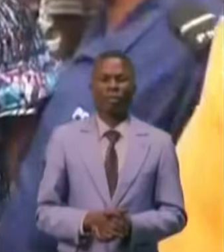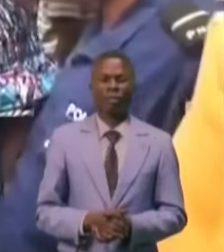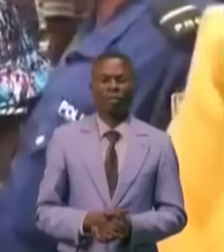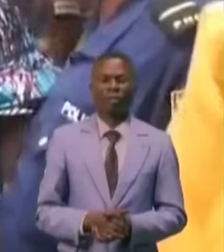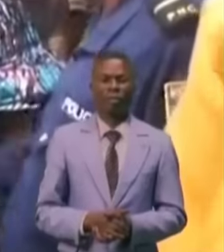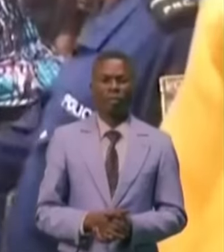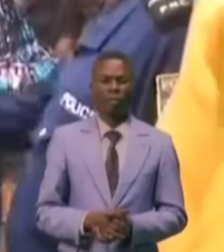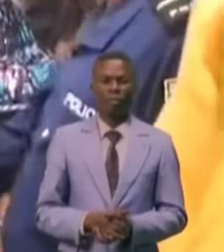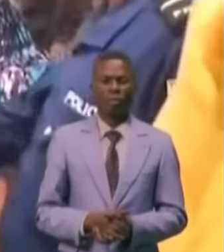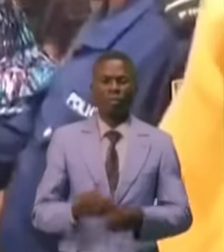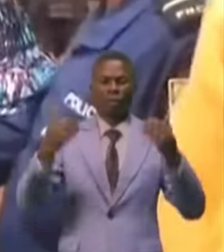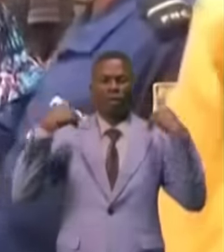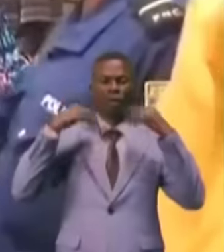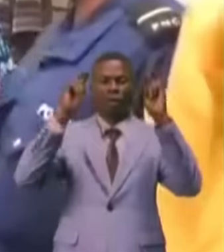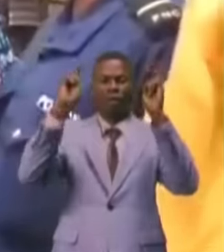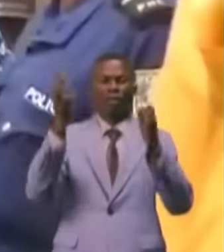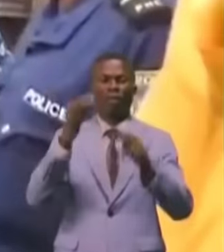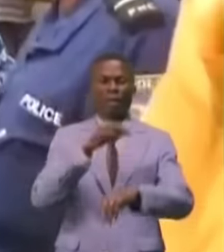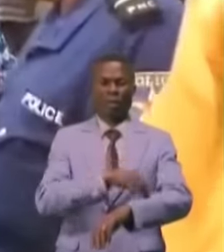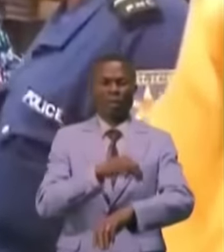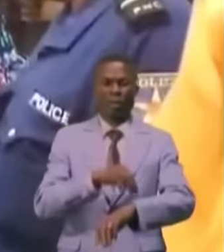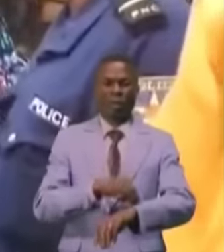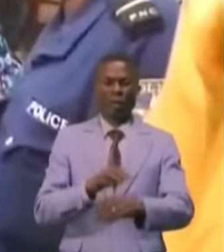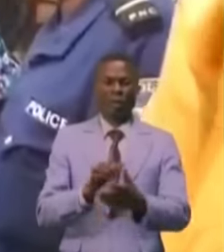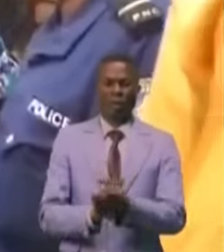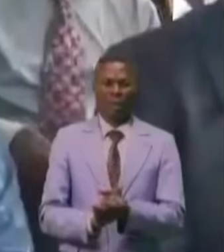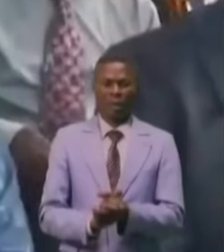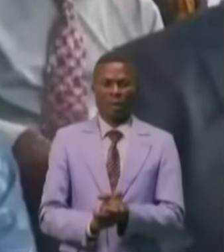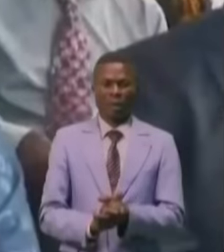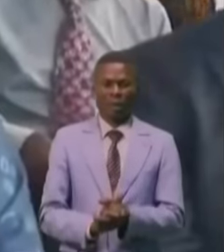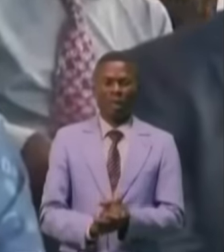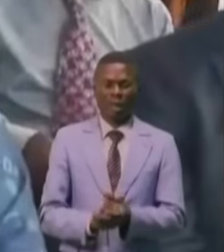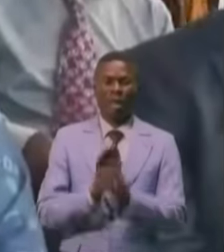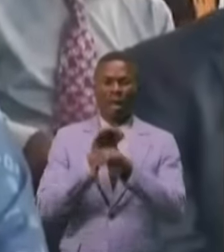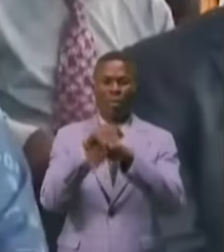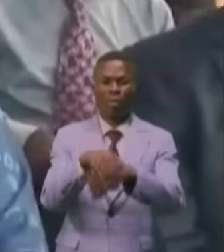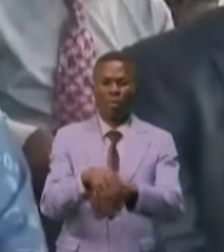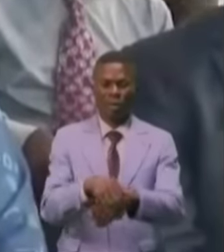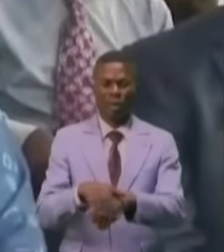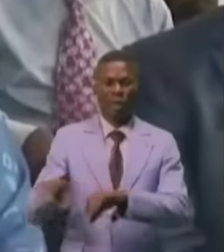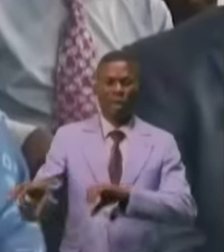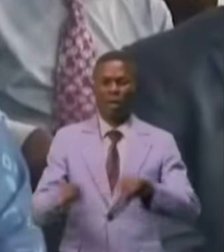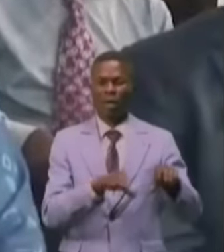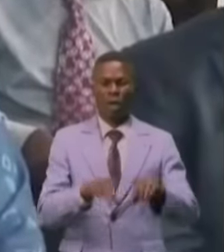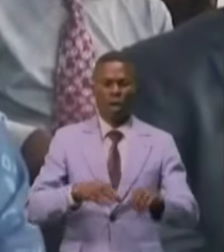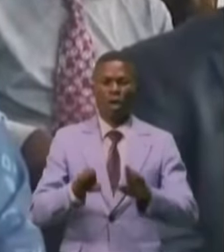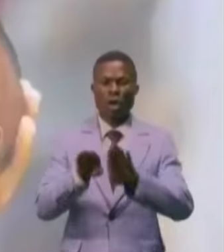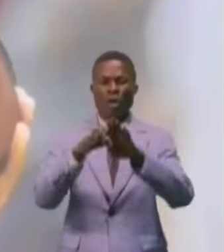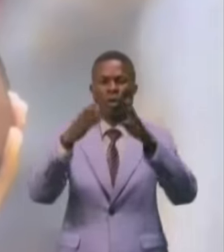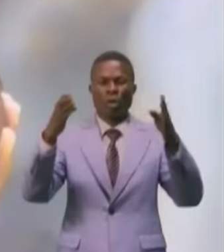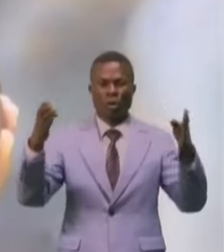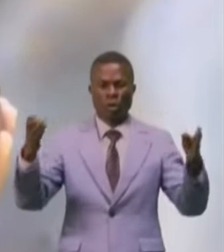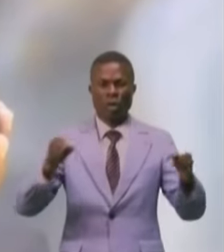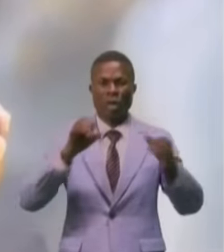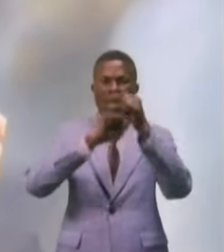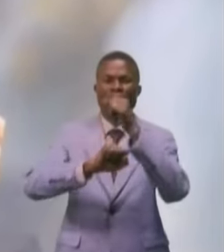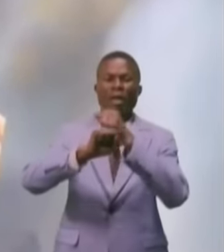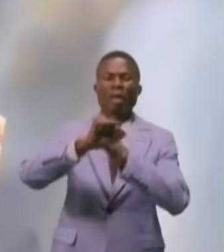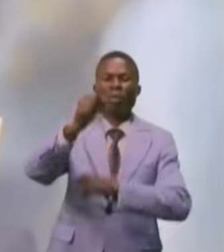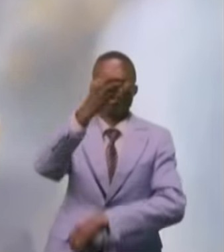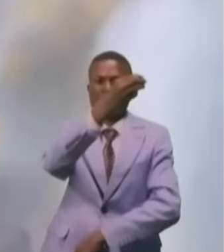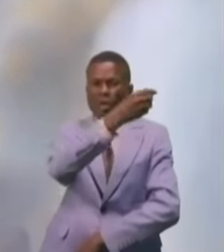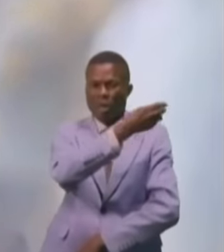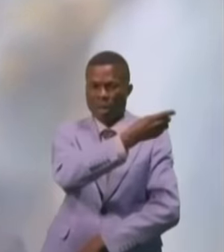Le maire de Matadi, Dominique Odiambété, a pris activement part à la cérémonie du lancement officiel de la campagne de vaccination contre